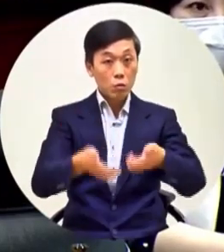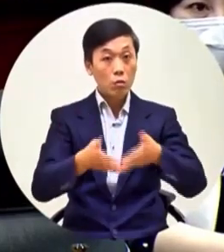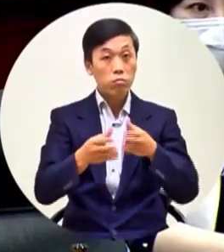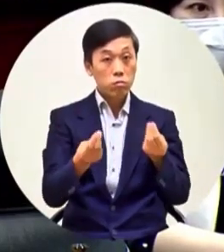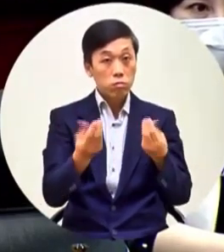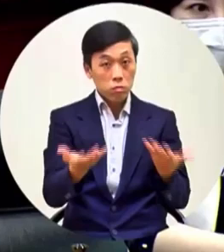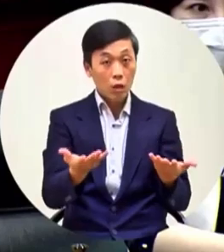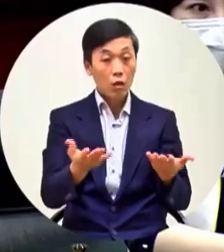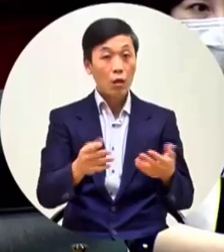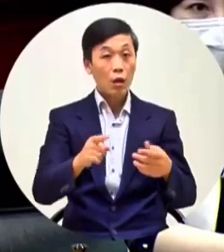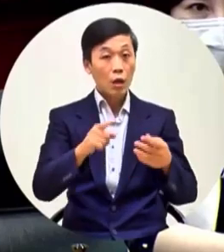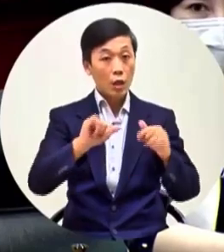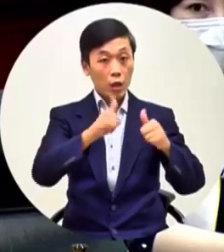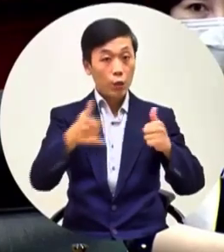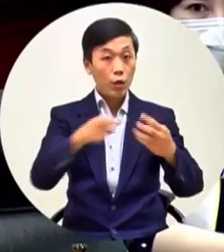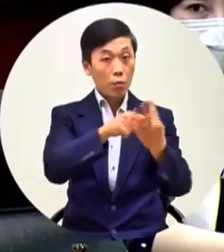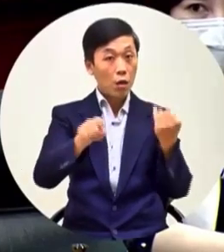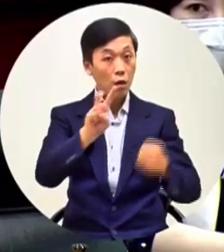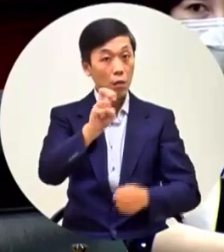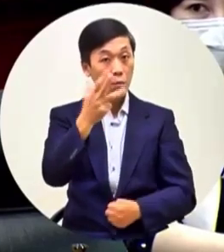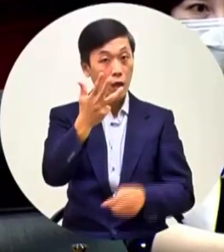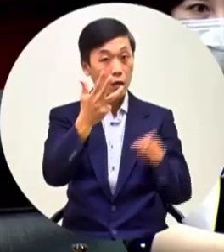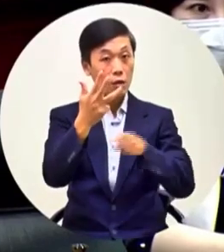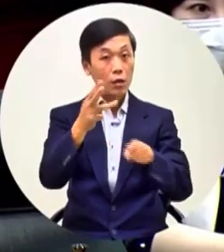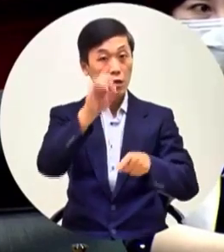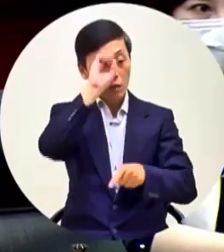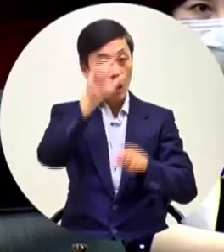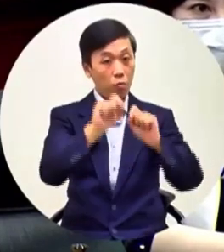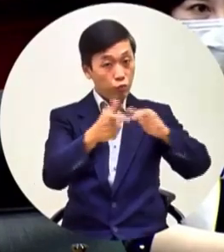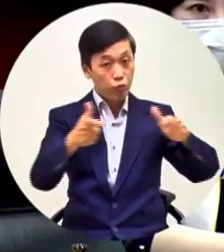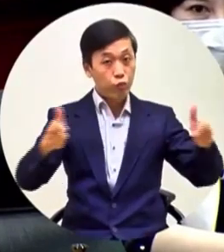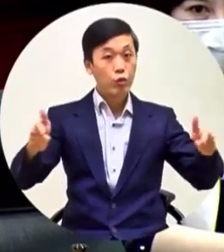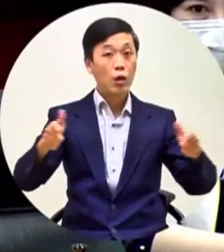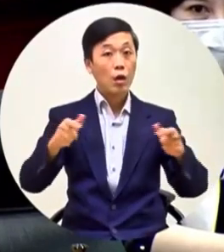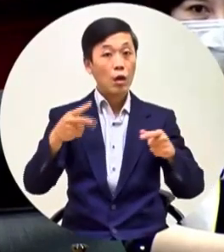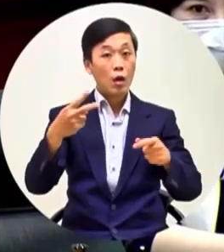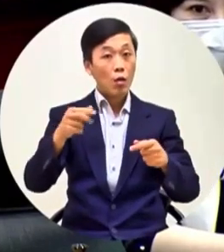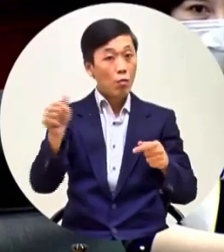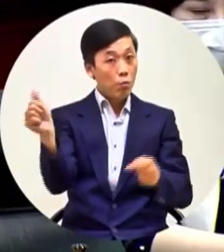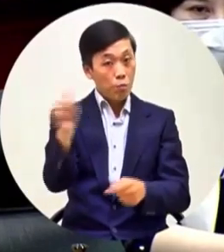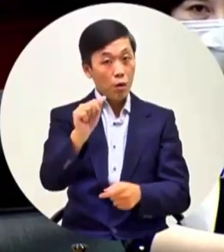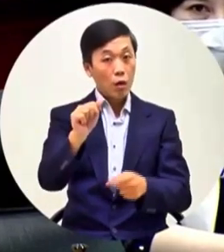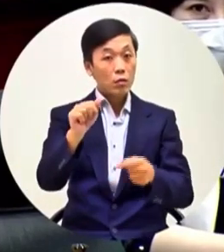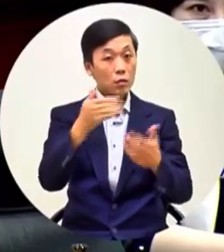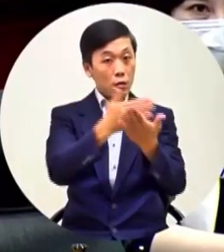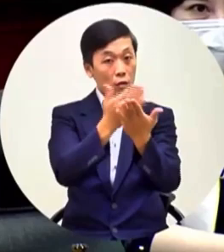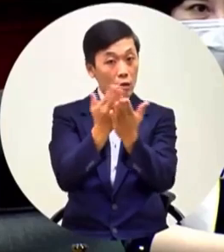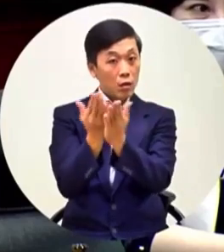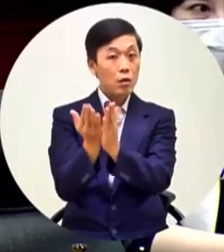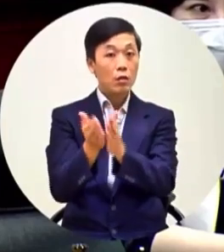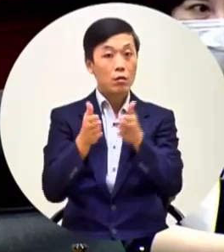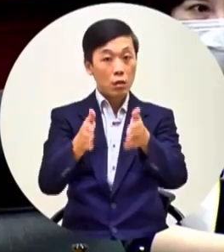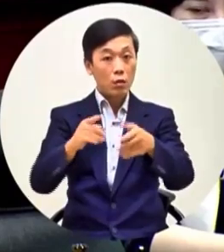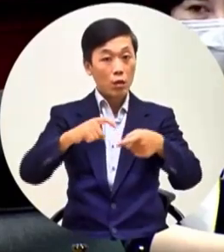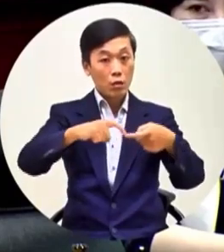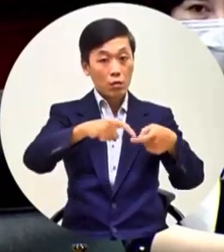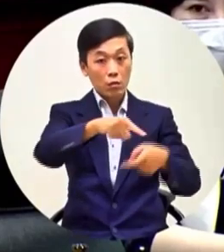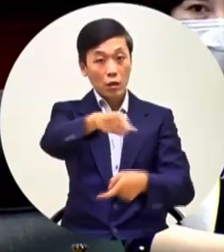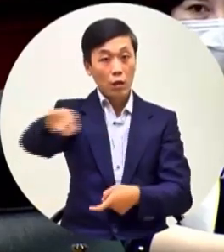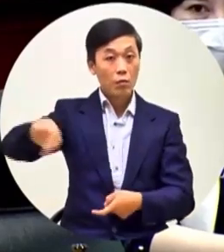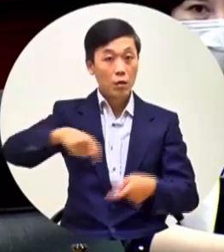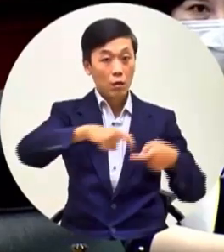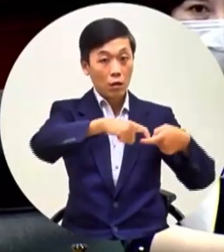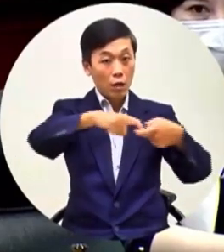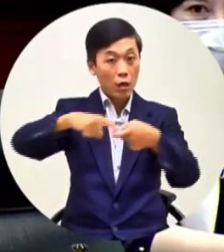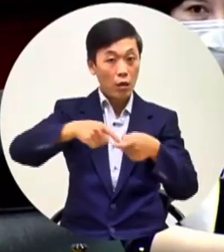十八个议员联署，跨党派，包括实力，包括无党籍议员，这么重要的一个联署的一个临时会